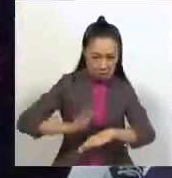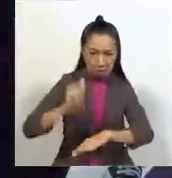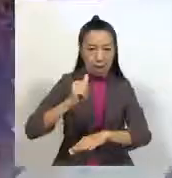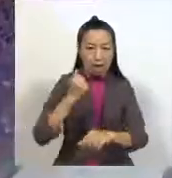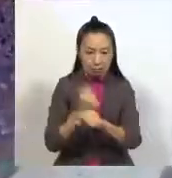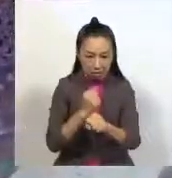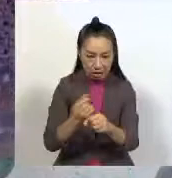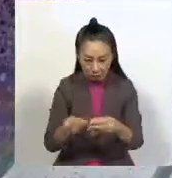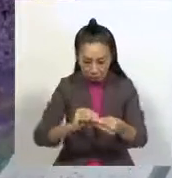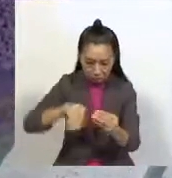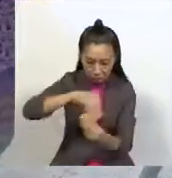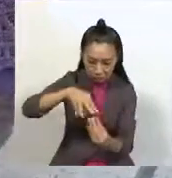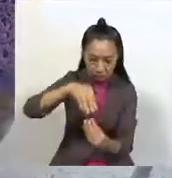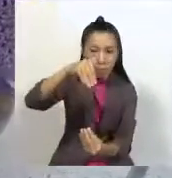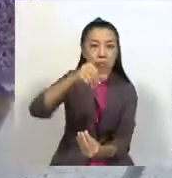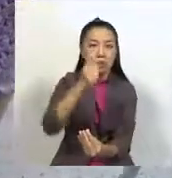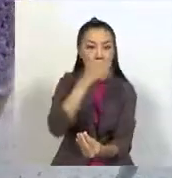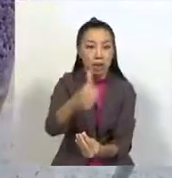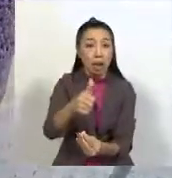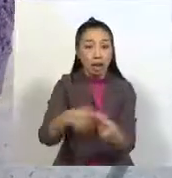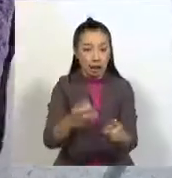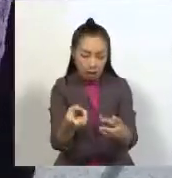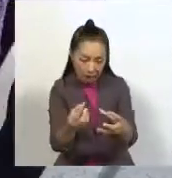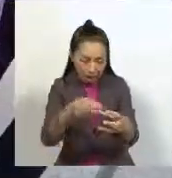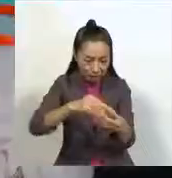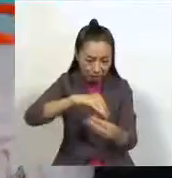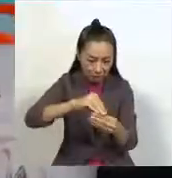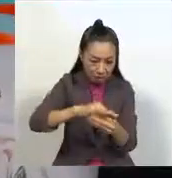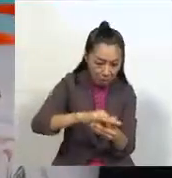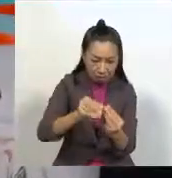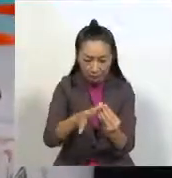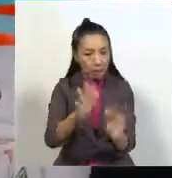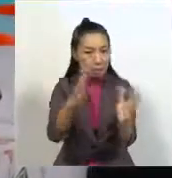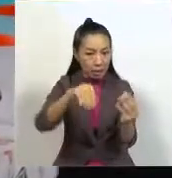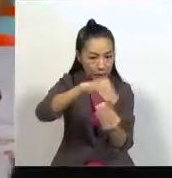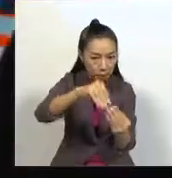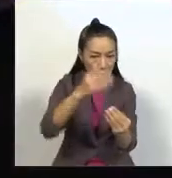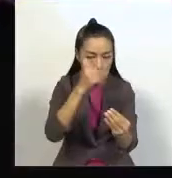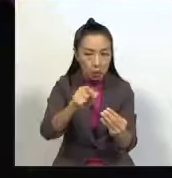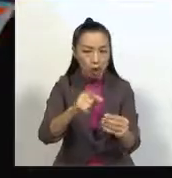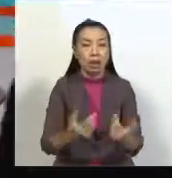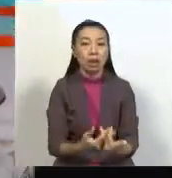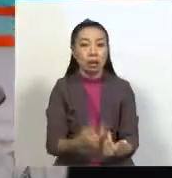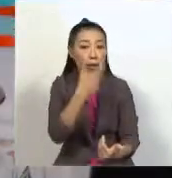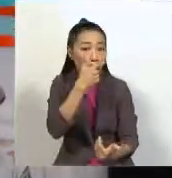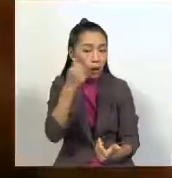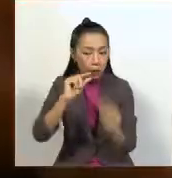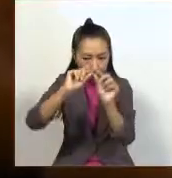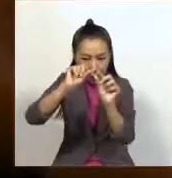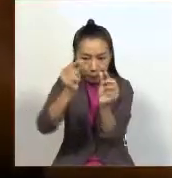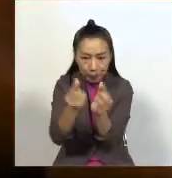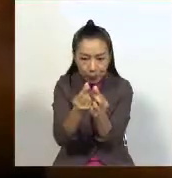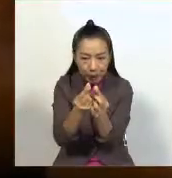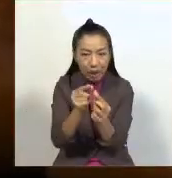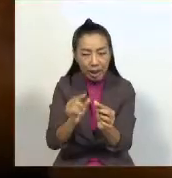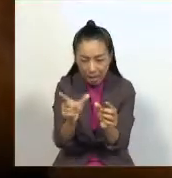ยงามข้าวเหนียวที่ห่อมิดชิดไม่มีข้าวเหนียวออกมานอกใบกระเพาะรวมถึงขนมเจาะหูที่มีรูปร่างหน้าตาจะเหมือนโด